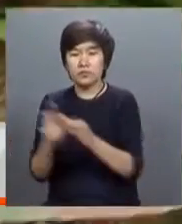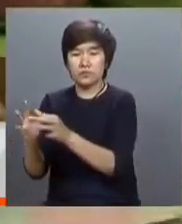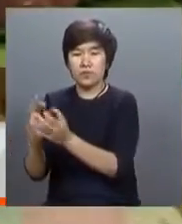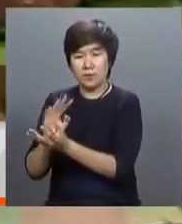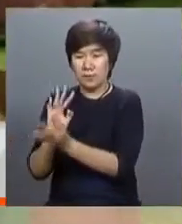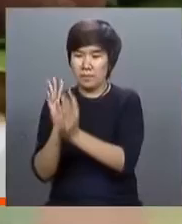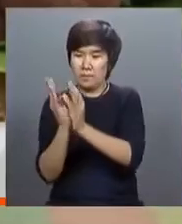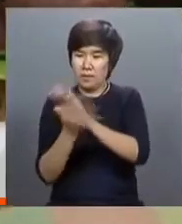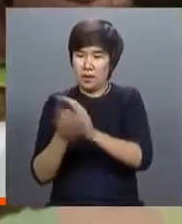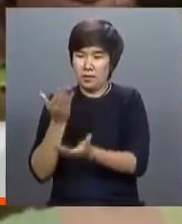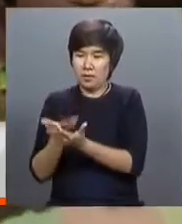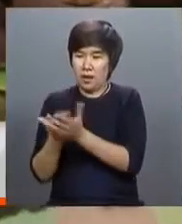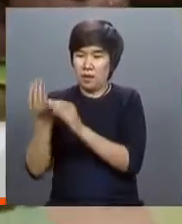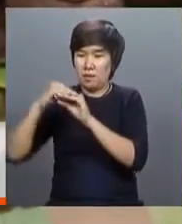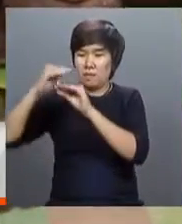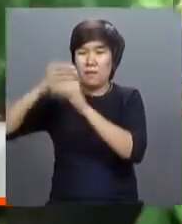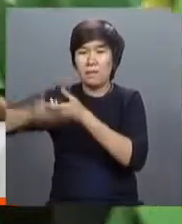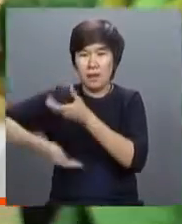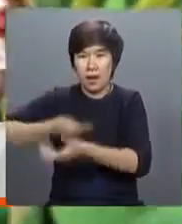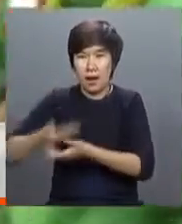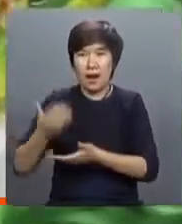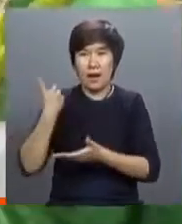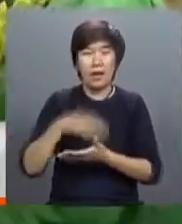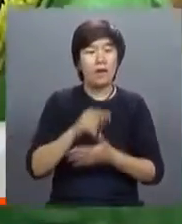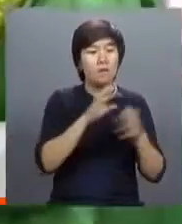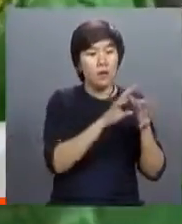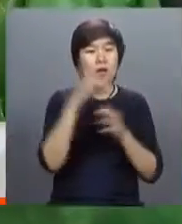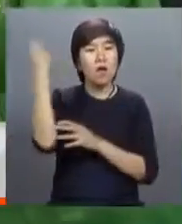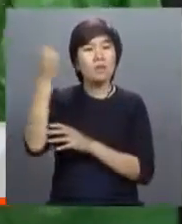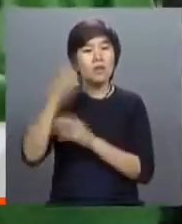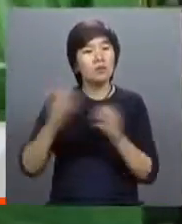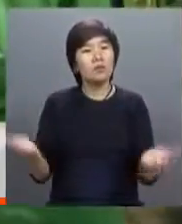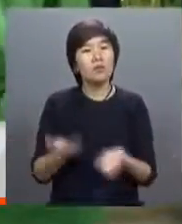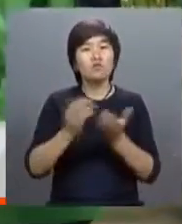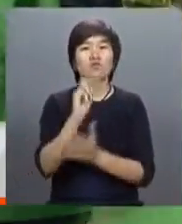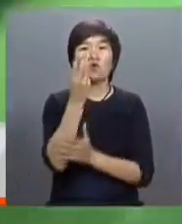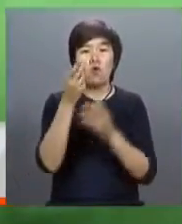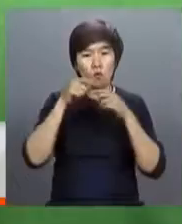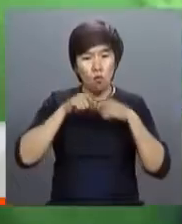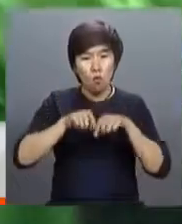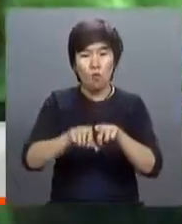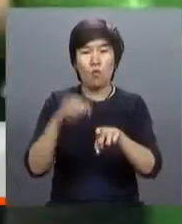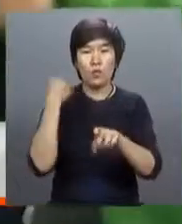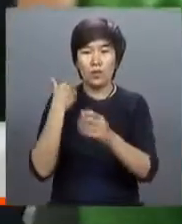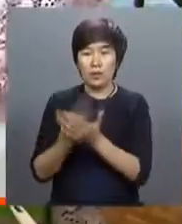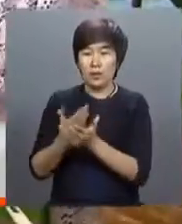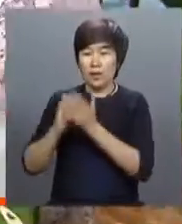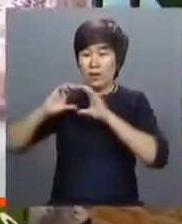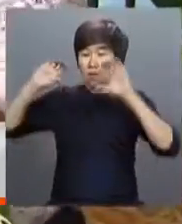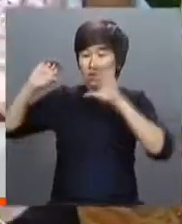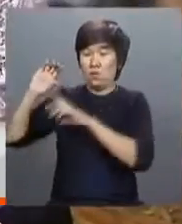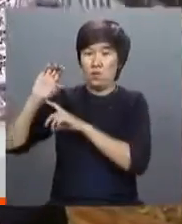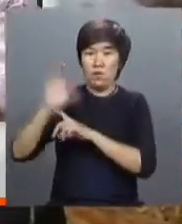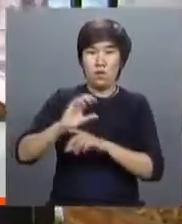ตลอดจนสร้างเรื่องราวของผลิตภัณฑ์เพื่อเชื่อมต่อกับการท่องเที่ยวโดยรัฐบาลอนุมัติวงเงิน 72,000